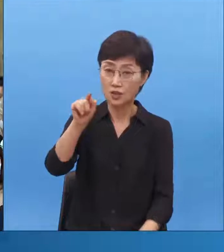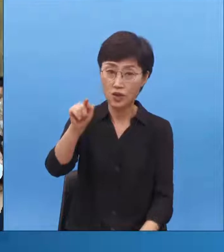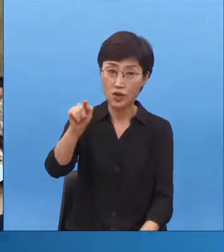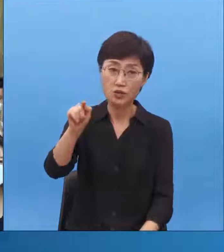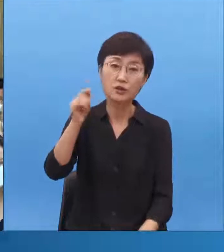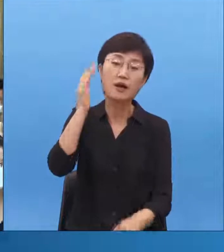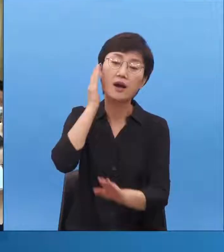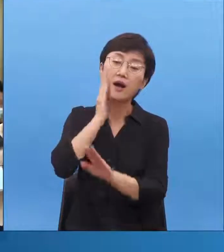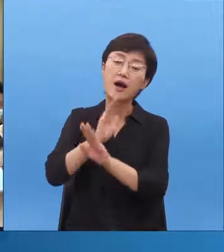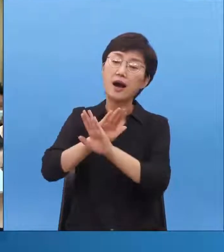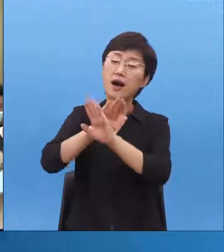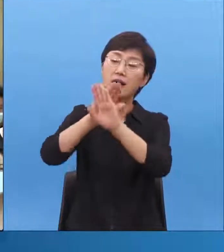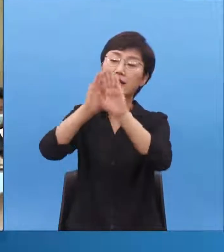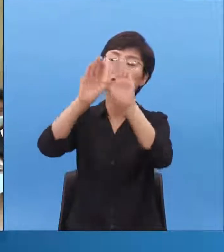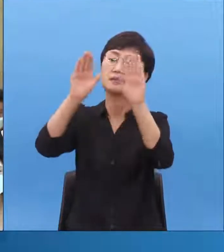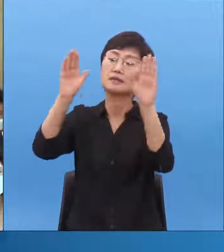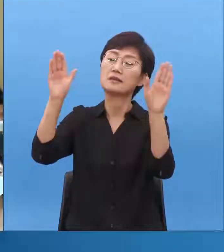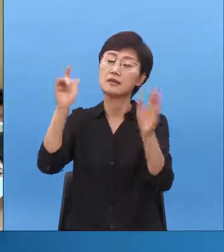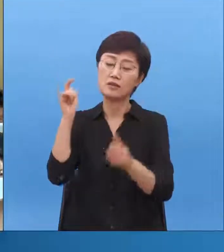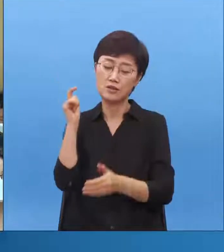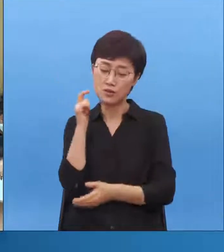왕래하는 것과